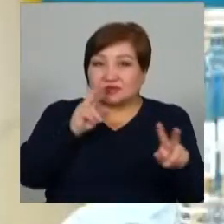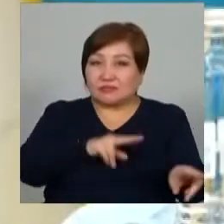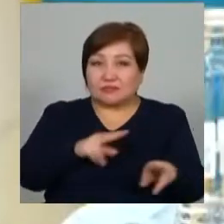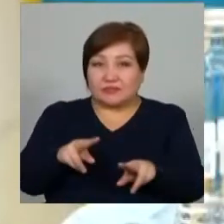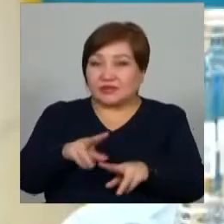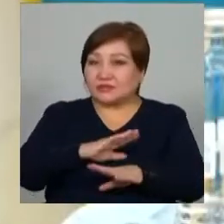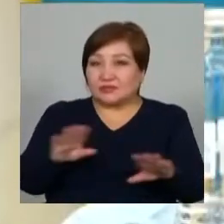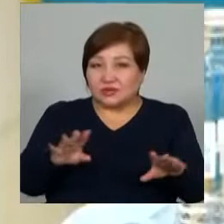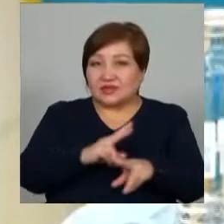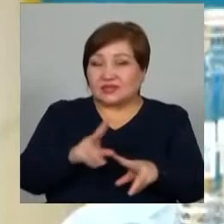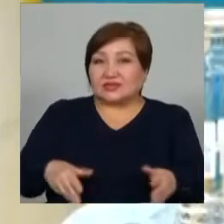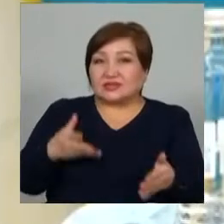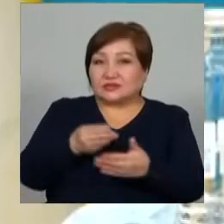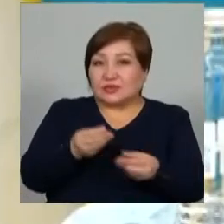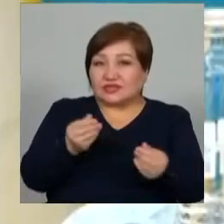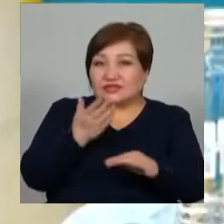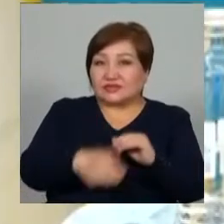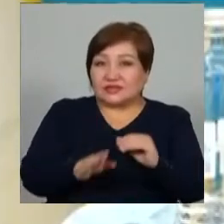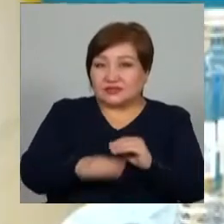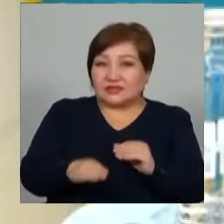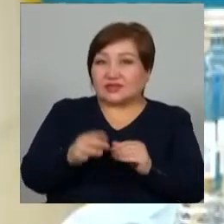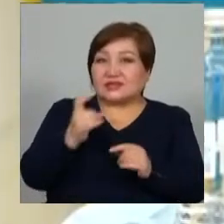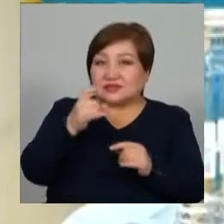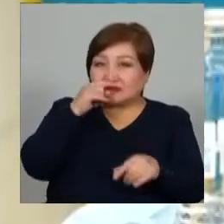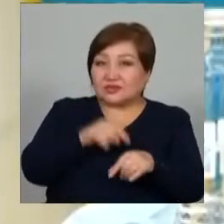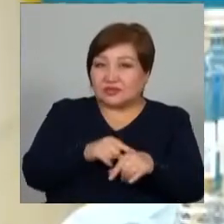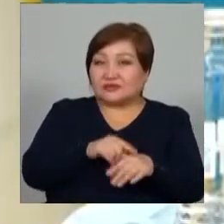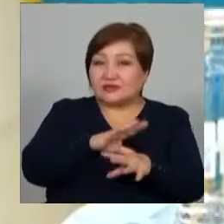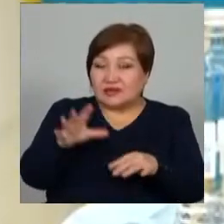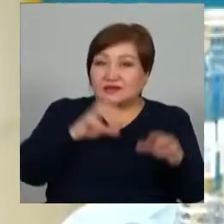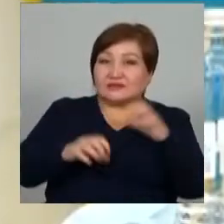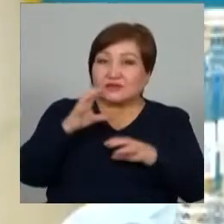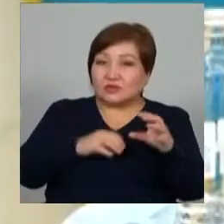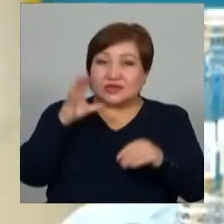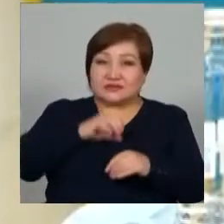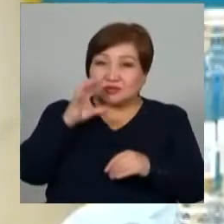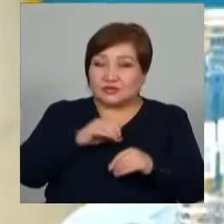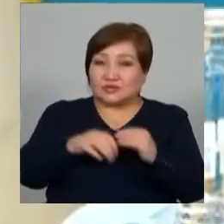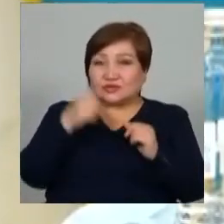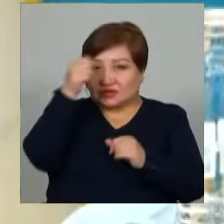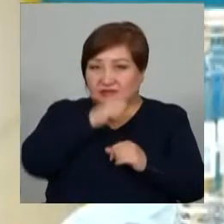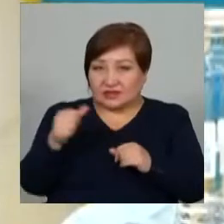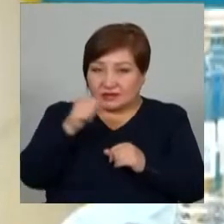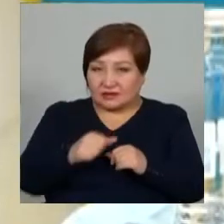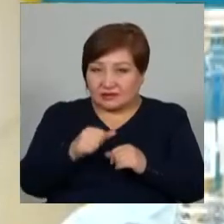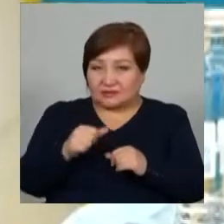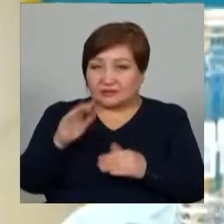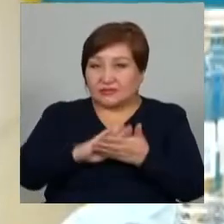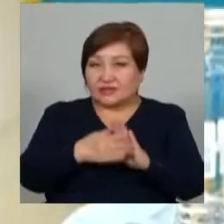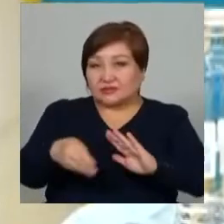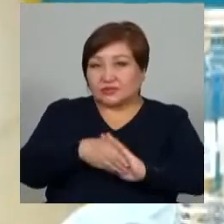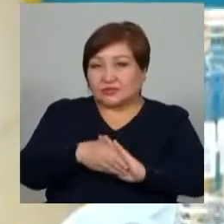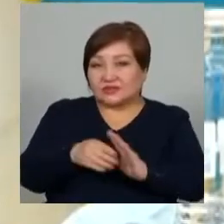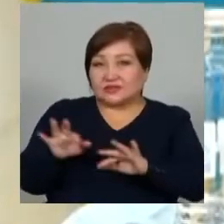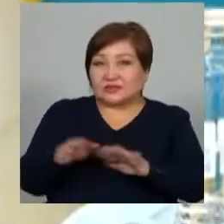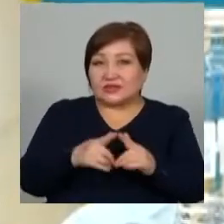ақшаны желге шашып, импорттық автоқоқыстарын өз нарығымызда ашуға болмайды. Утиль және тіркеу алымы қара бастың қамы емес. Бастысы